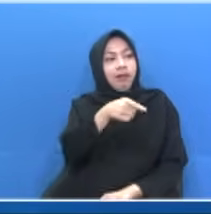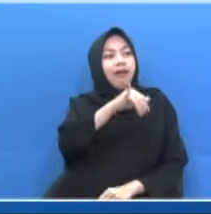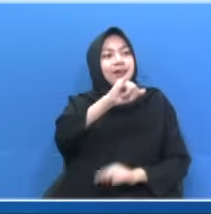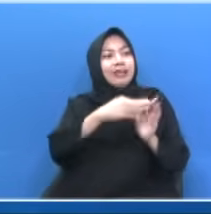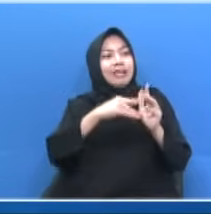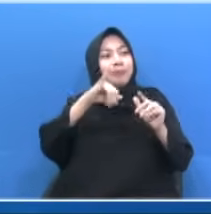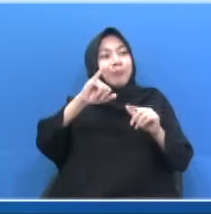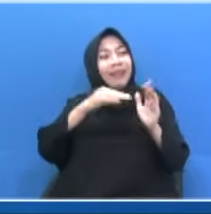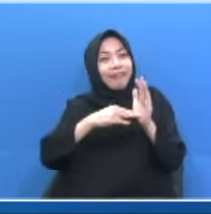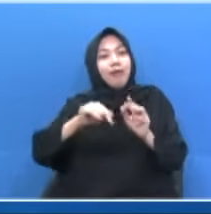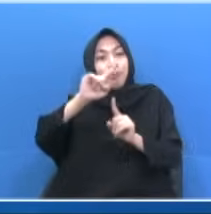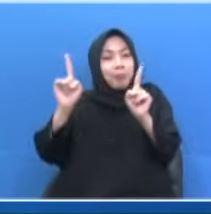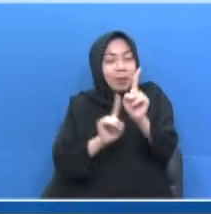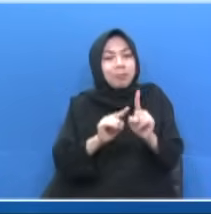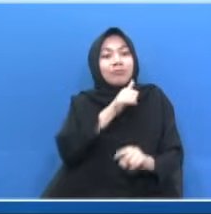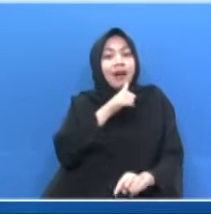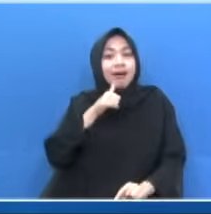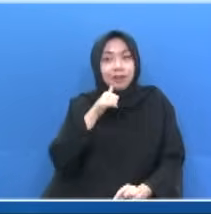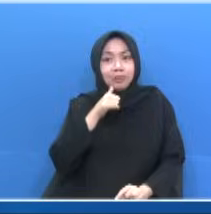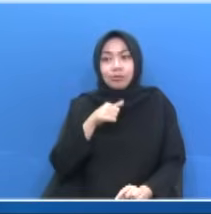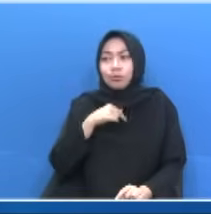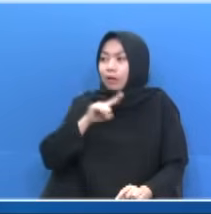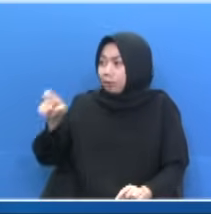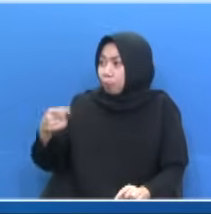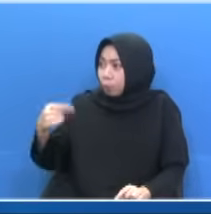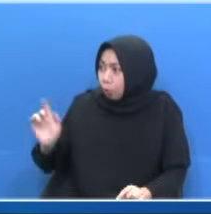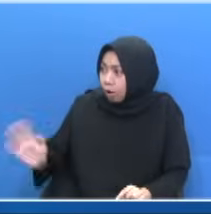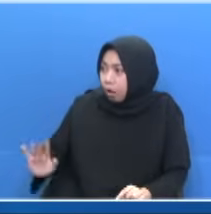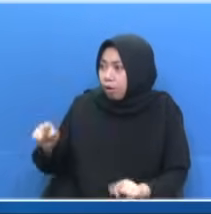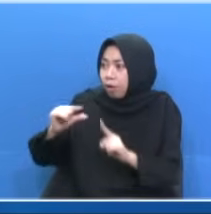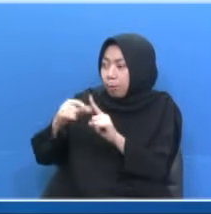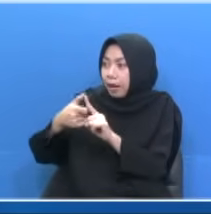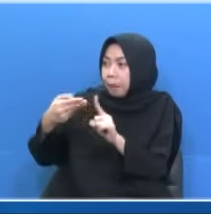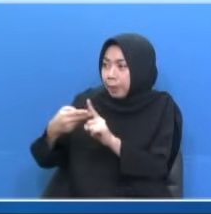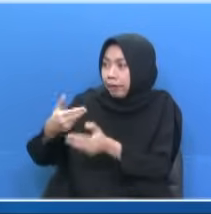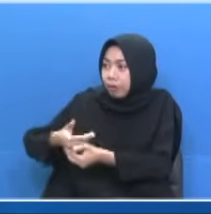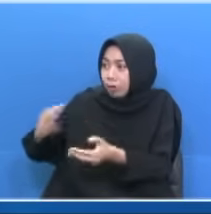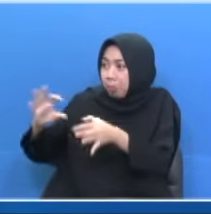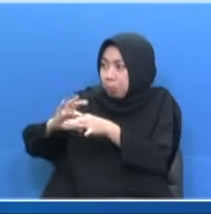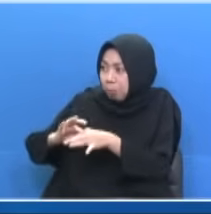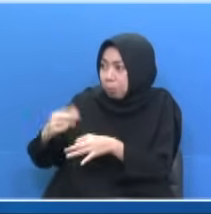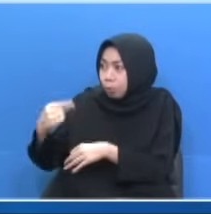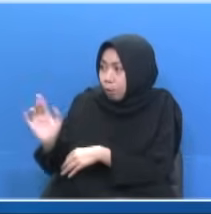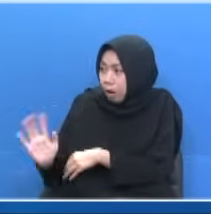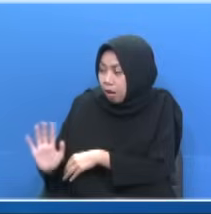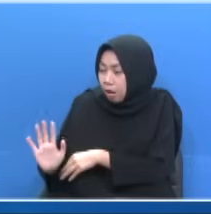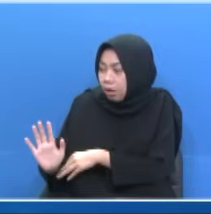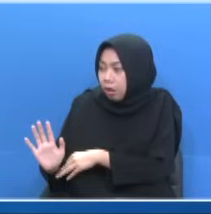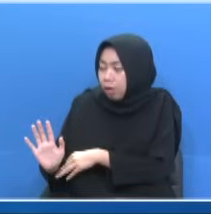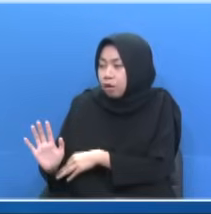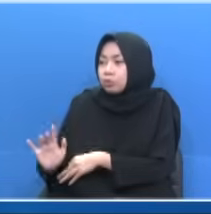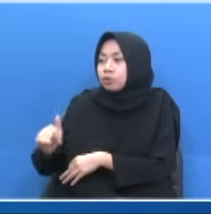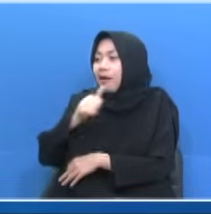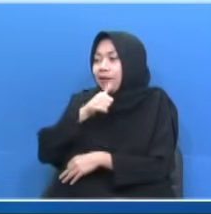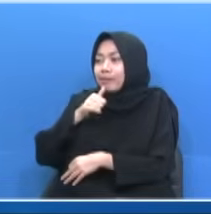Nasdem dan PKB Tuan bersepakat sendiri ya membentuk koalisi dan mengusung masa nifas dan sebagai